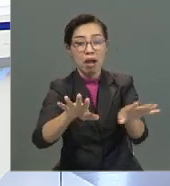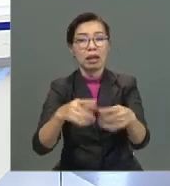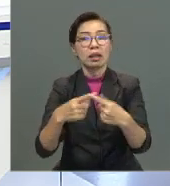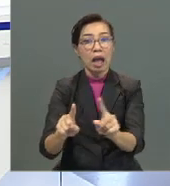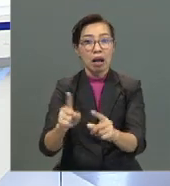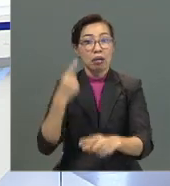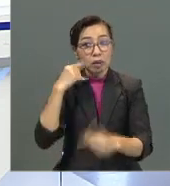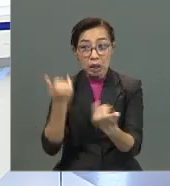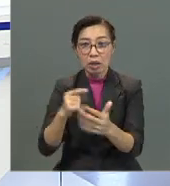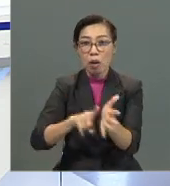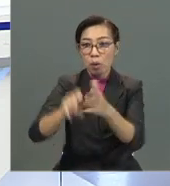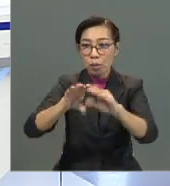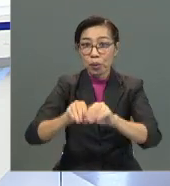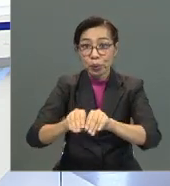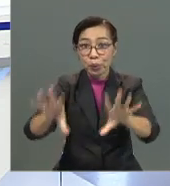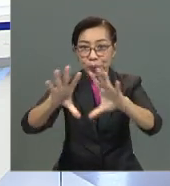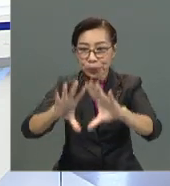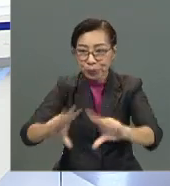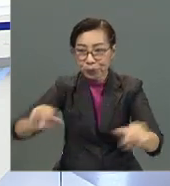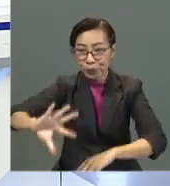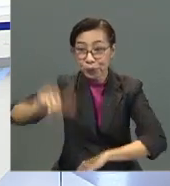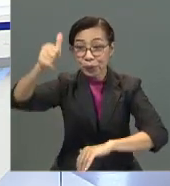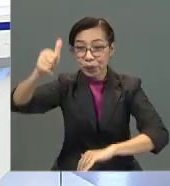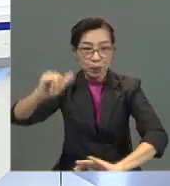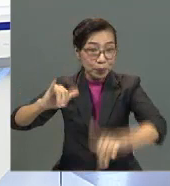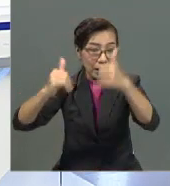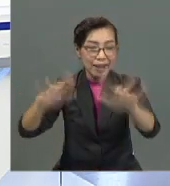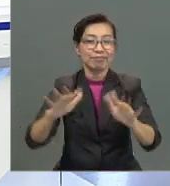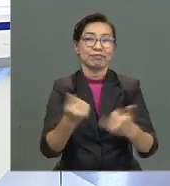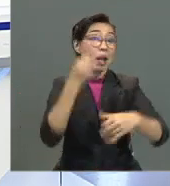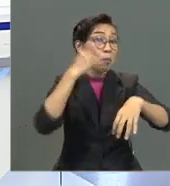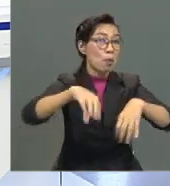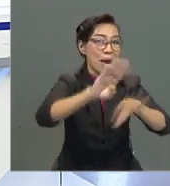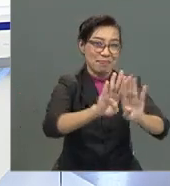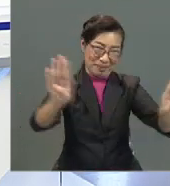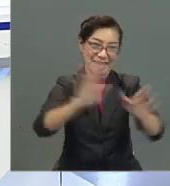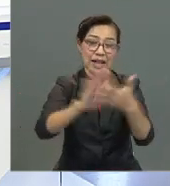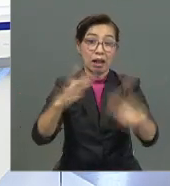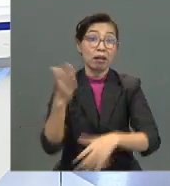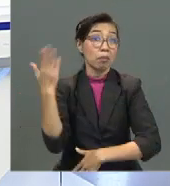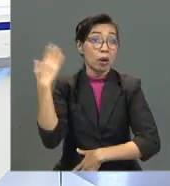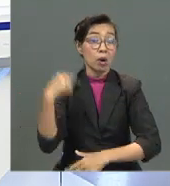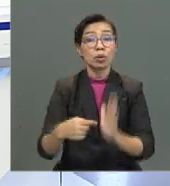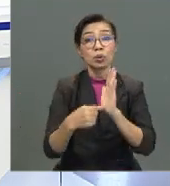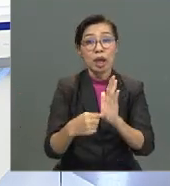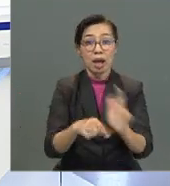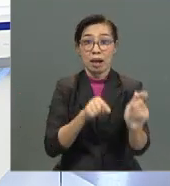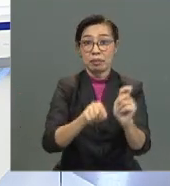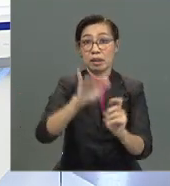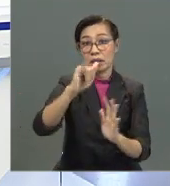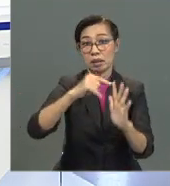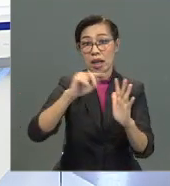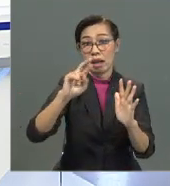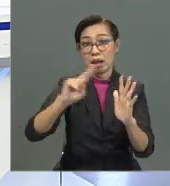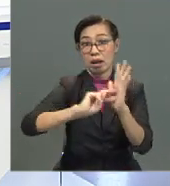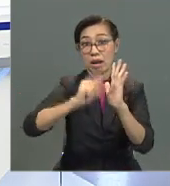าหลังจากสถานการณ์ดีขึ้นนะคะหลายพื้นที่ก็มีการเปิดหมู่บ้านเป็นปกติแล้วนะคะอย่างก่อนหน้านี้ในพื้นที่อำเภอยะรังจังหวัดปัตตานี